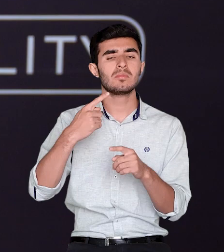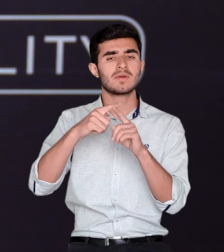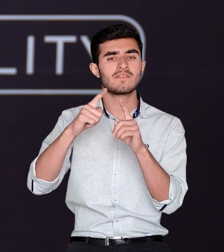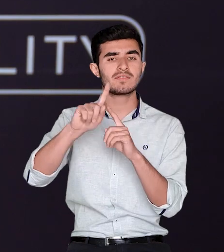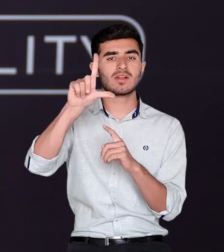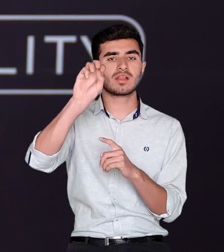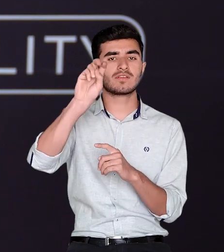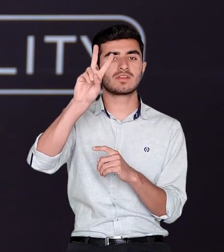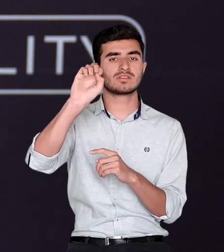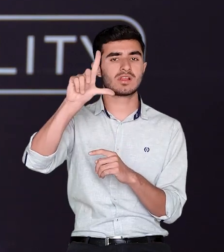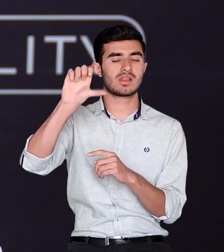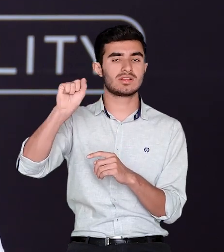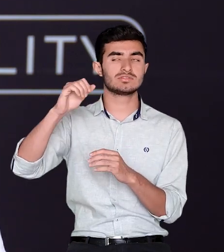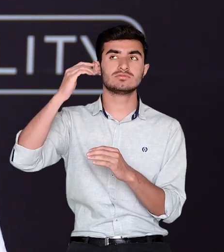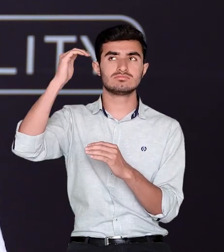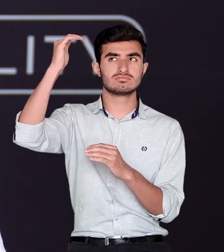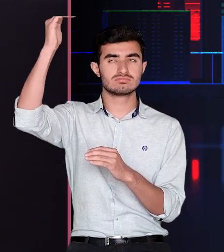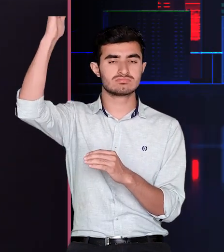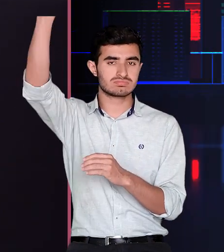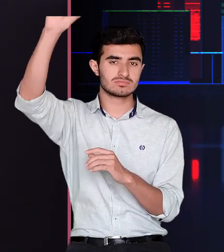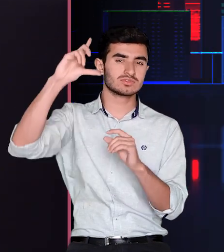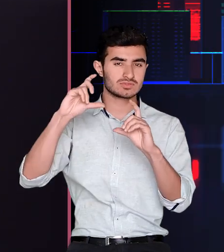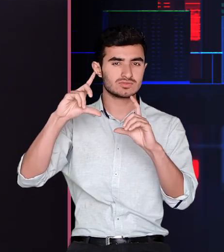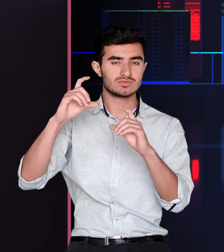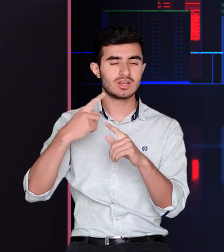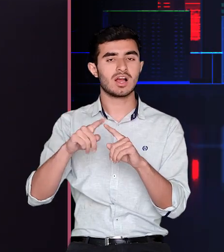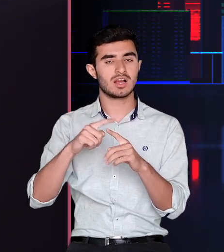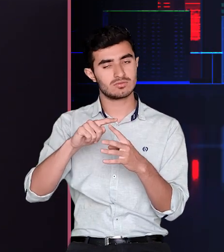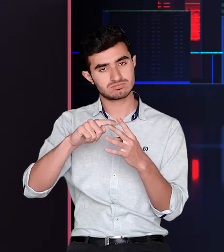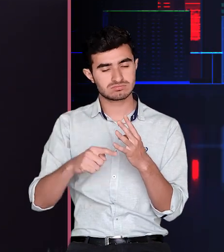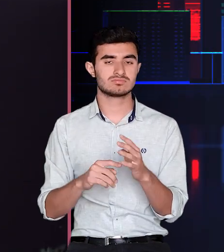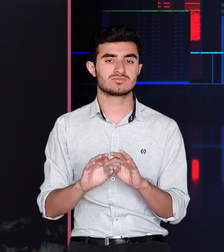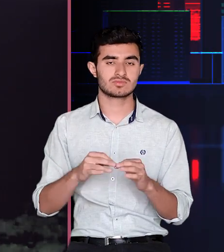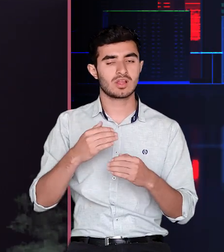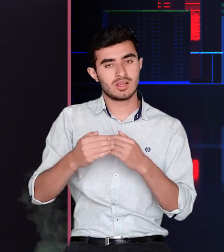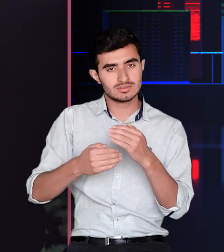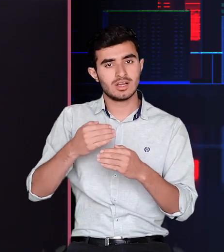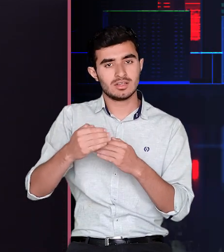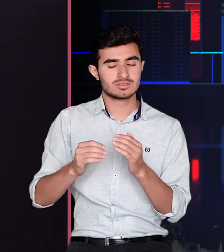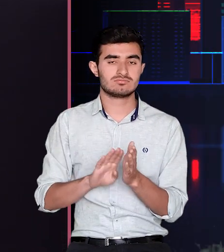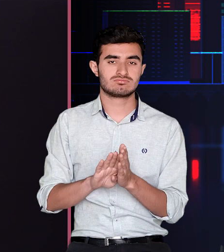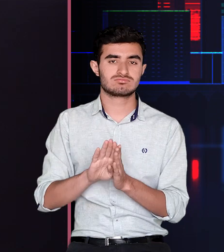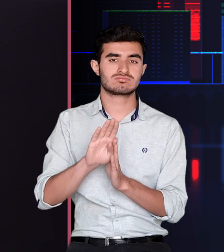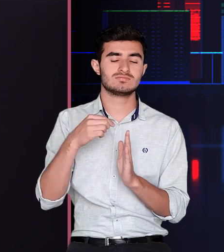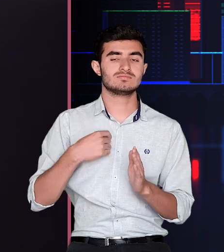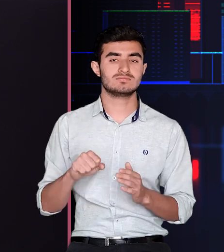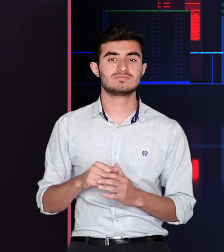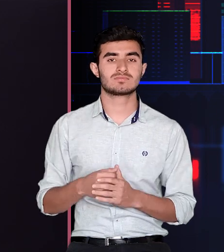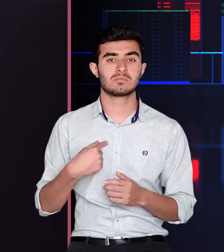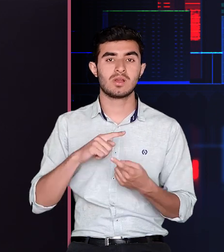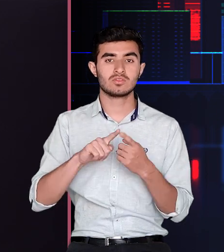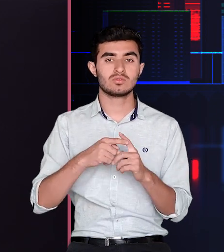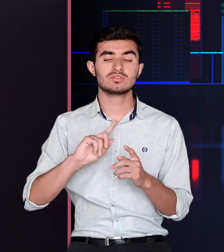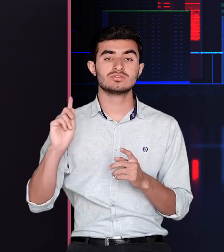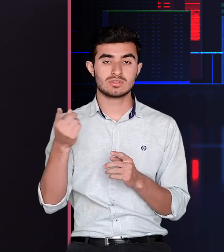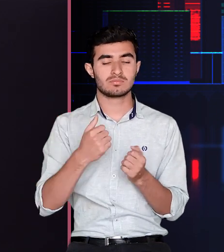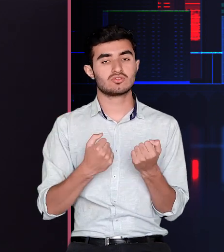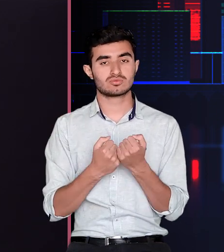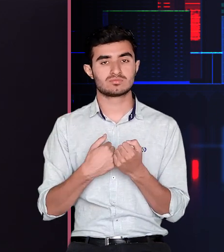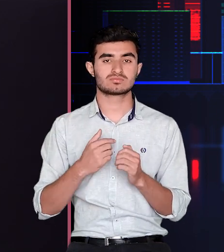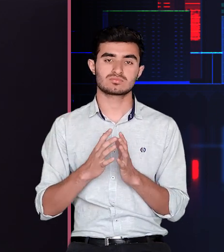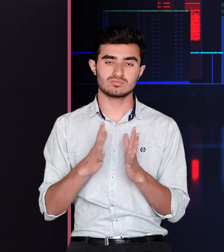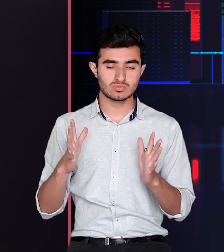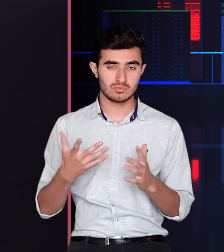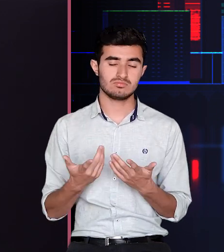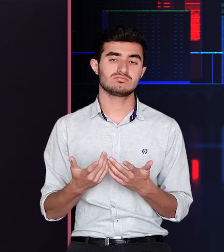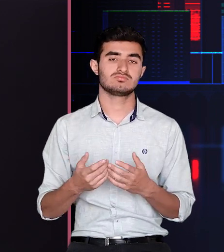बहुत सपोर्ट किया मुझे ऑन द वे। मुझे लगता था कि पाकिस्तान में इतने ज़्यादा नहीं होंगे जो एस्ट्रोफोटोग्राफी करते होंगे, मगर जब मैं आया हूँ इस फील्ड